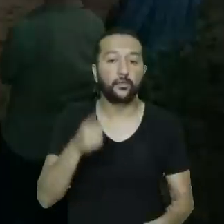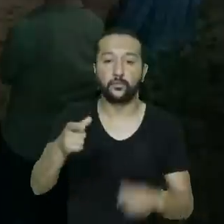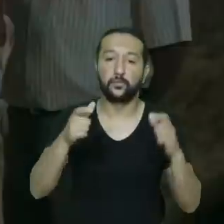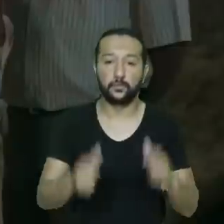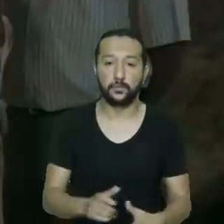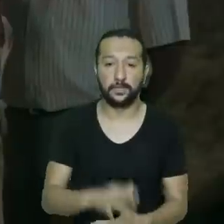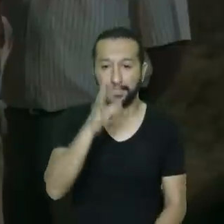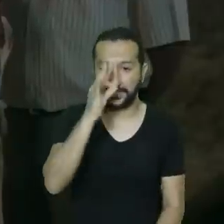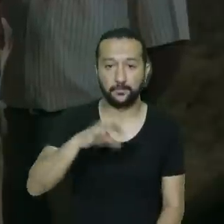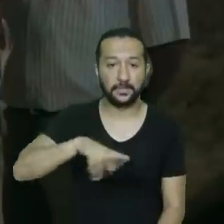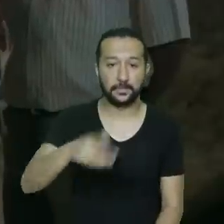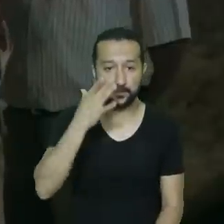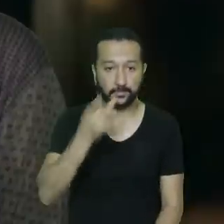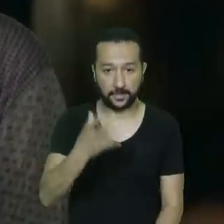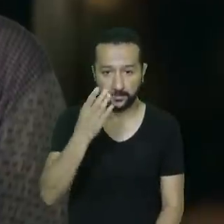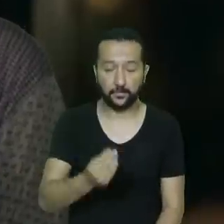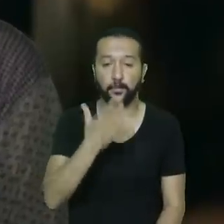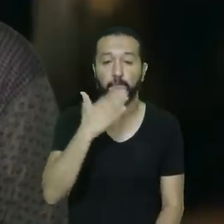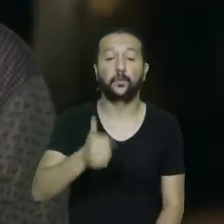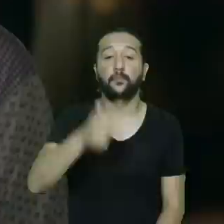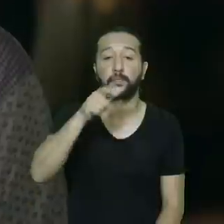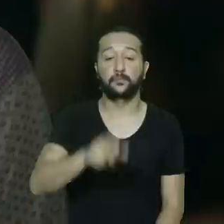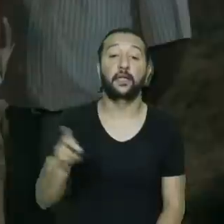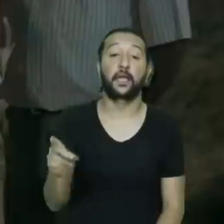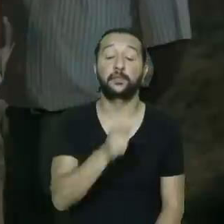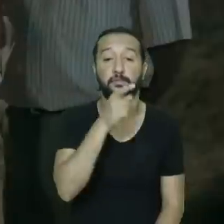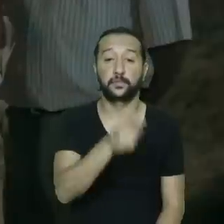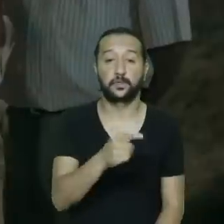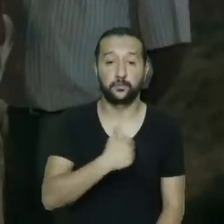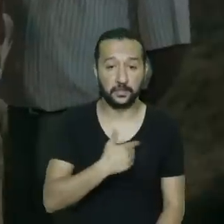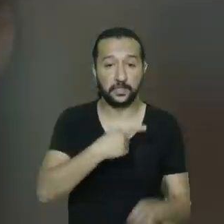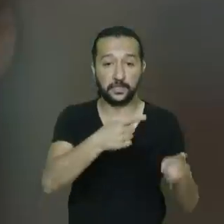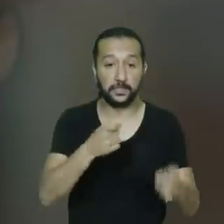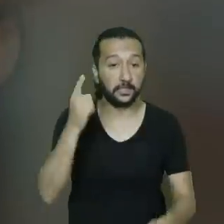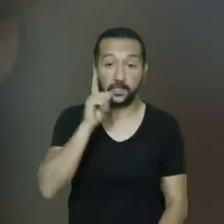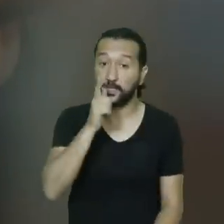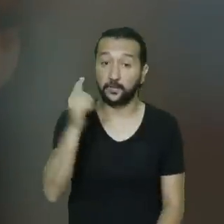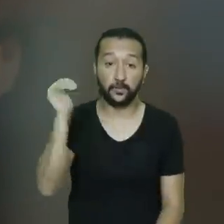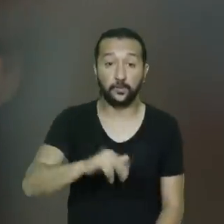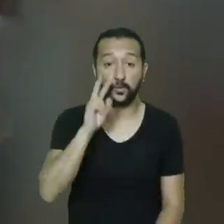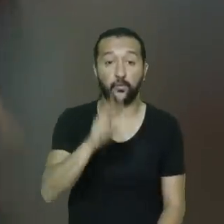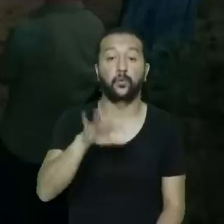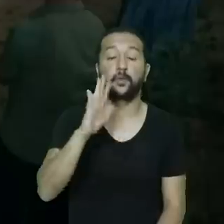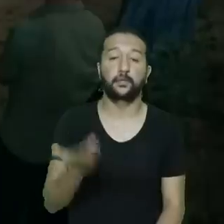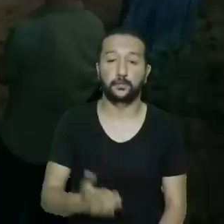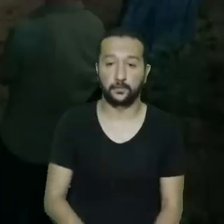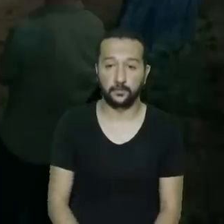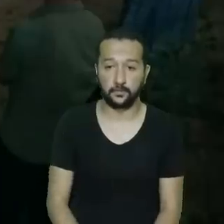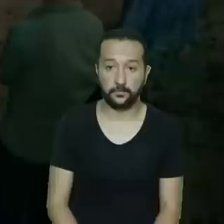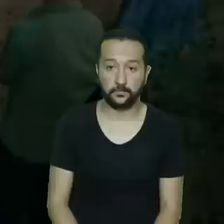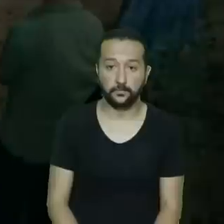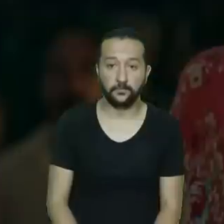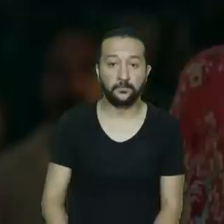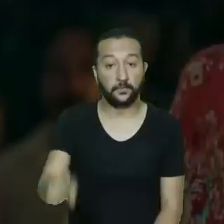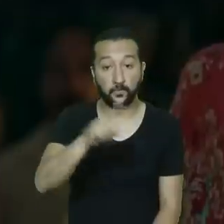burada? Kimmiş hırsızlar, belli mi? Yok başkanım, kaçmışlar. Biz de silah seslerine koştuk geldik ama göremedik kimseyi.